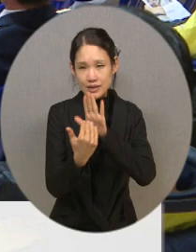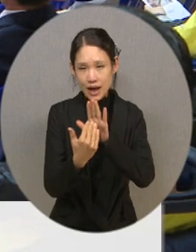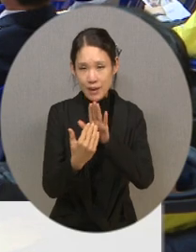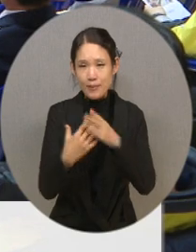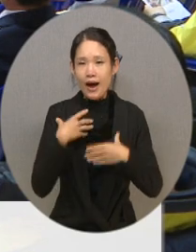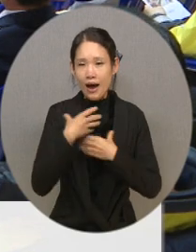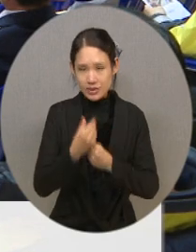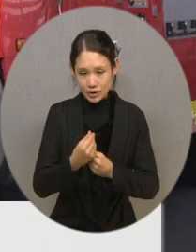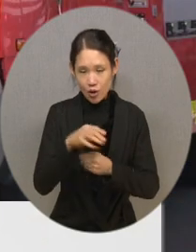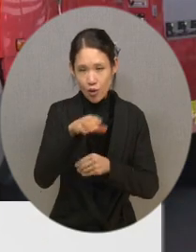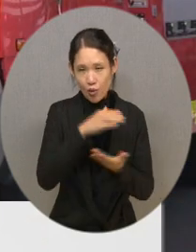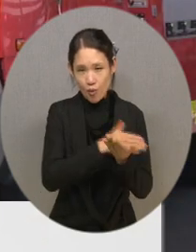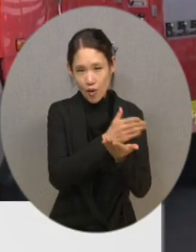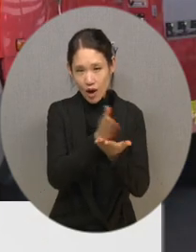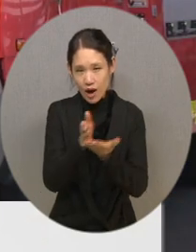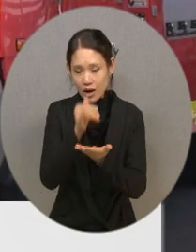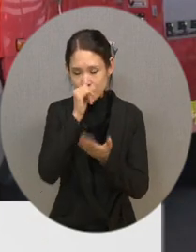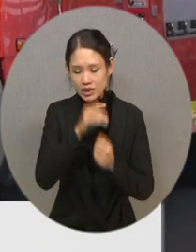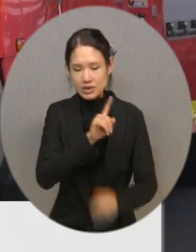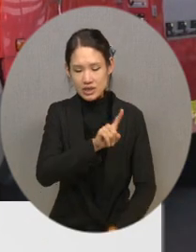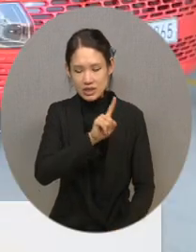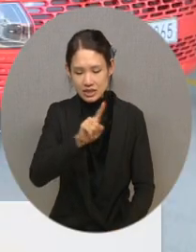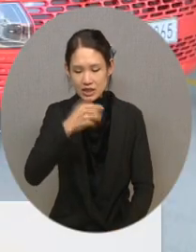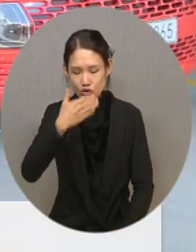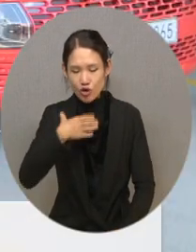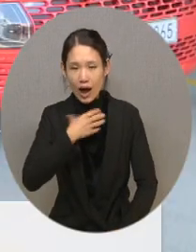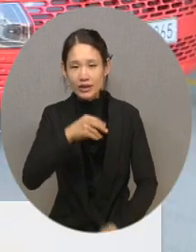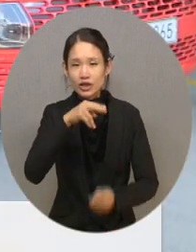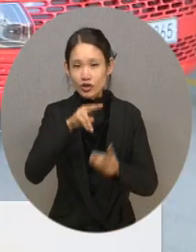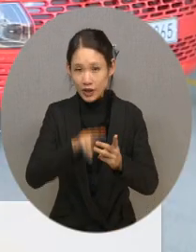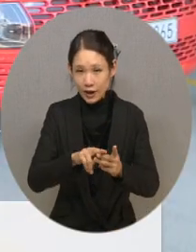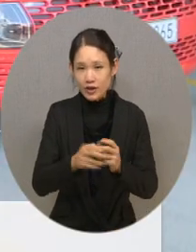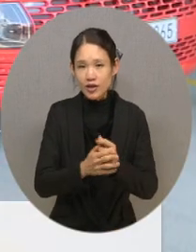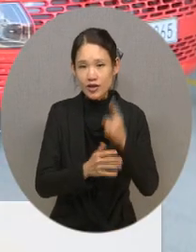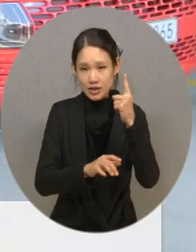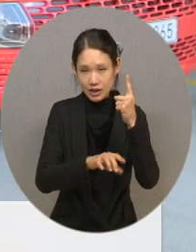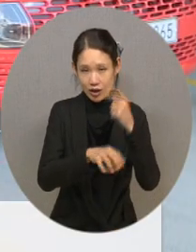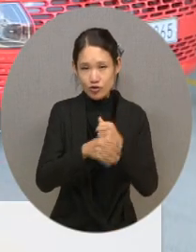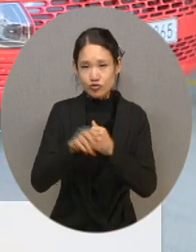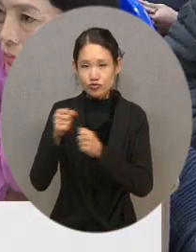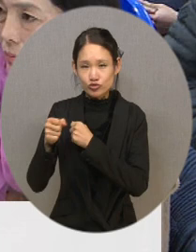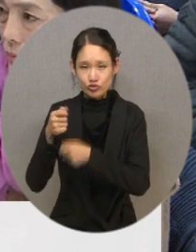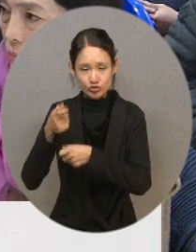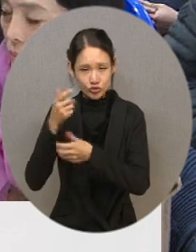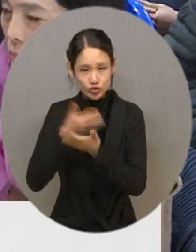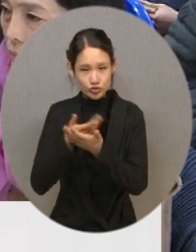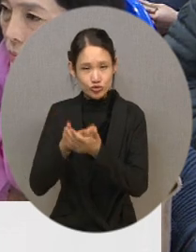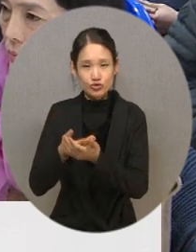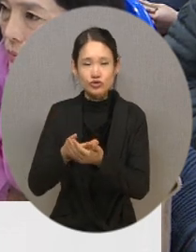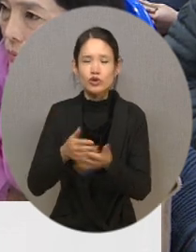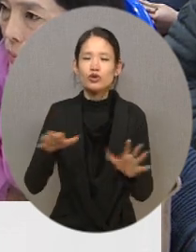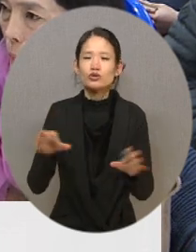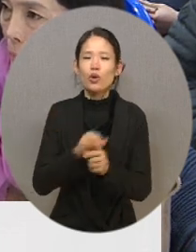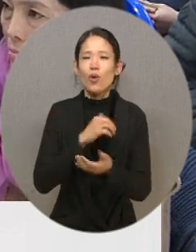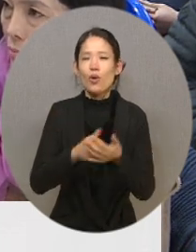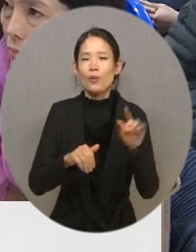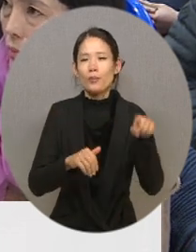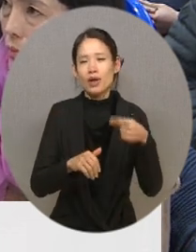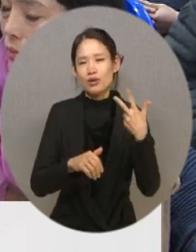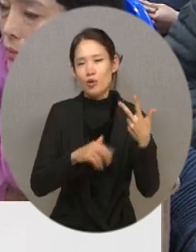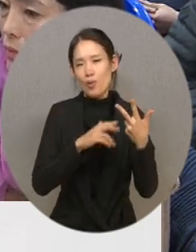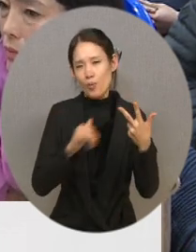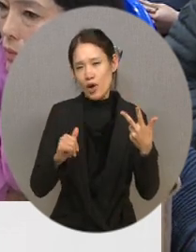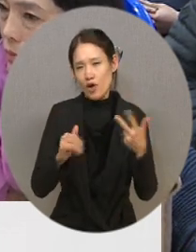예방안전과로 구성됐으며 119안전센터 1개와 구조대 2개를 운영합니다. 총 107명의